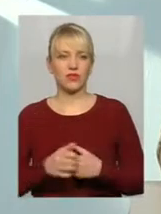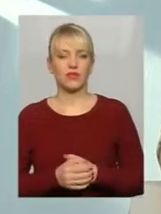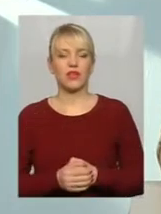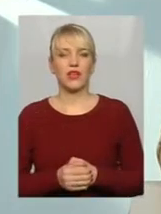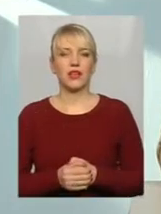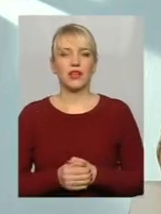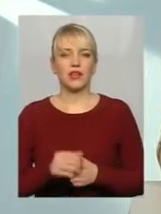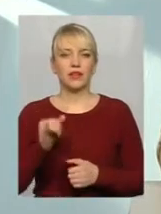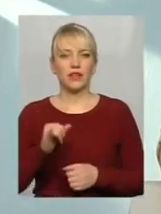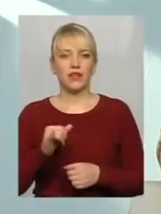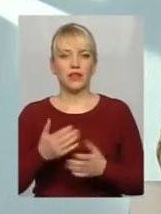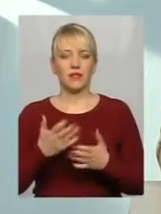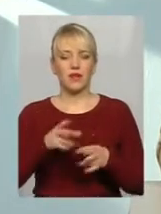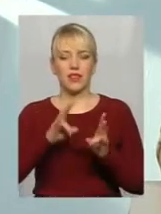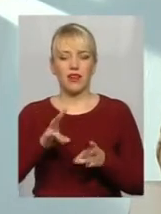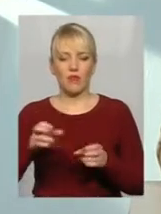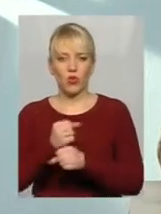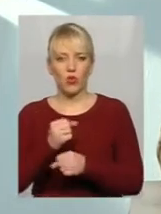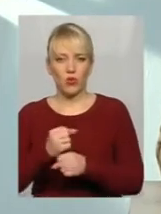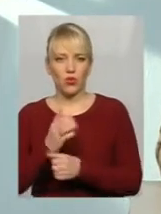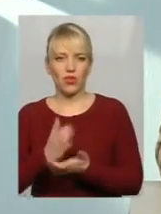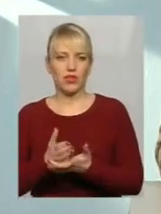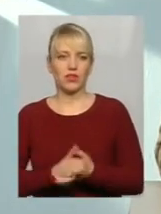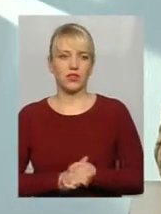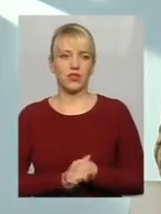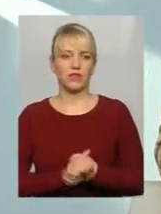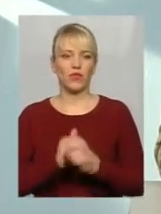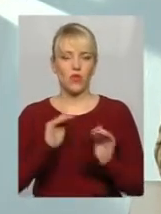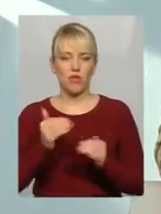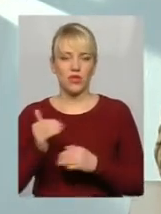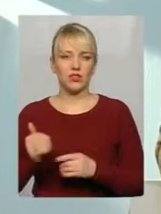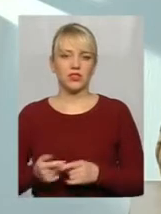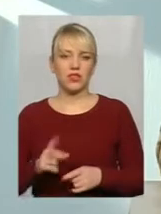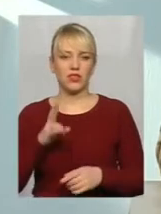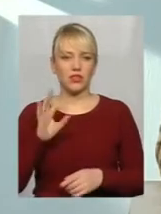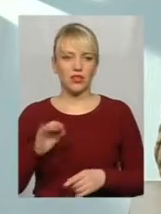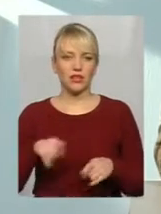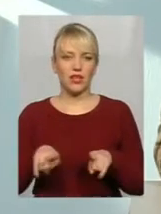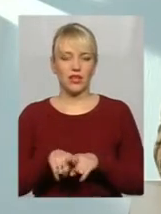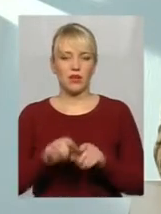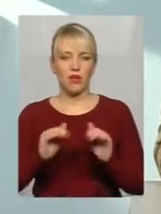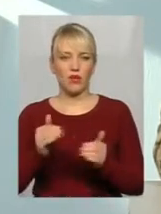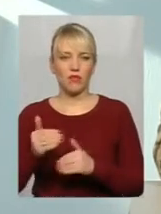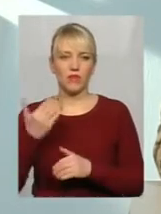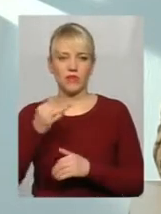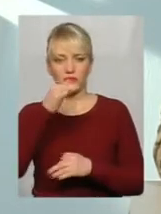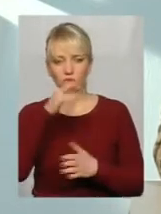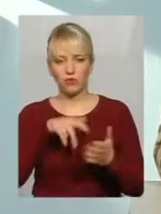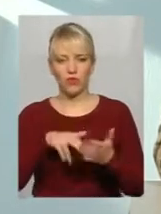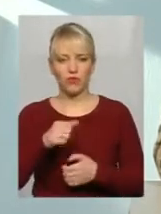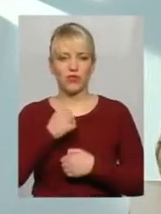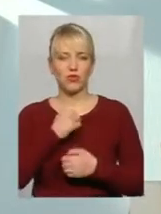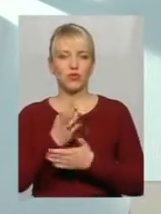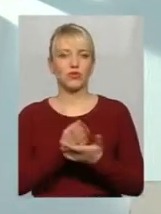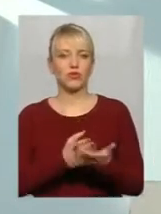і по травматології, по хірургії обмеження, але з такими обмеженнями вони можуть проходити військову